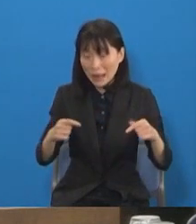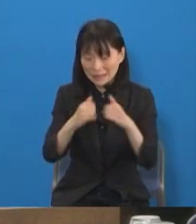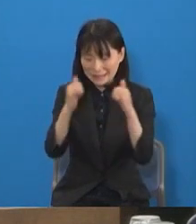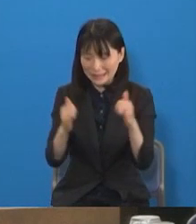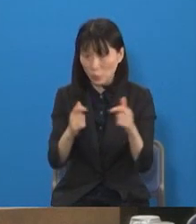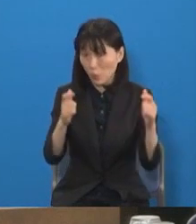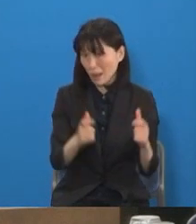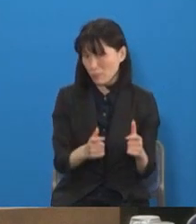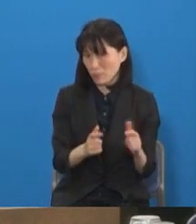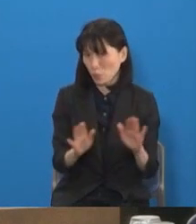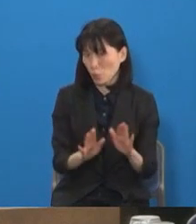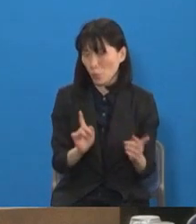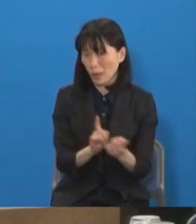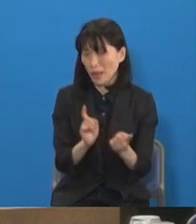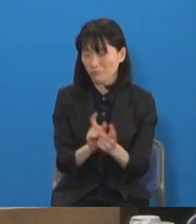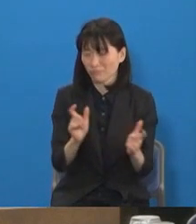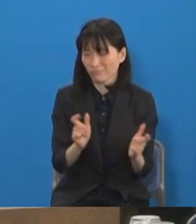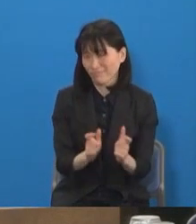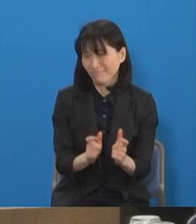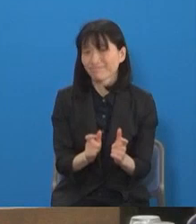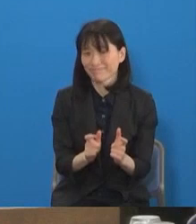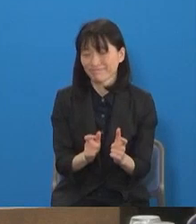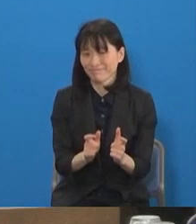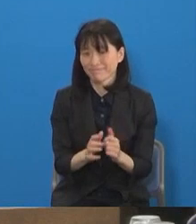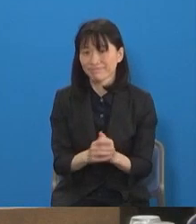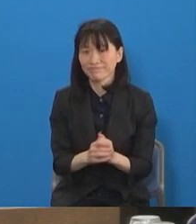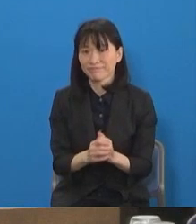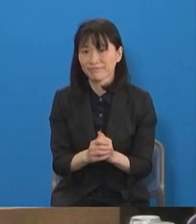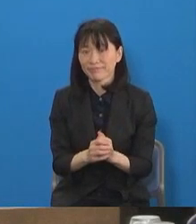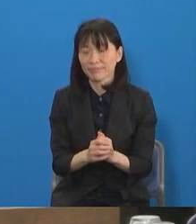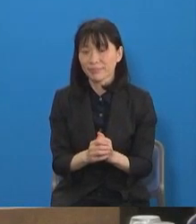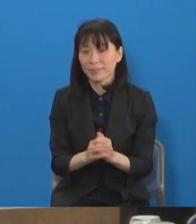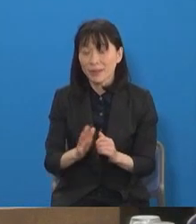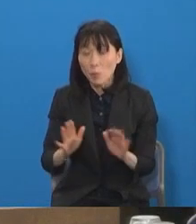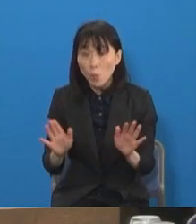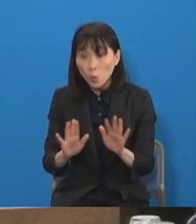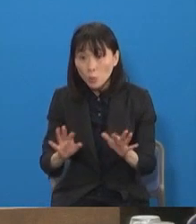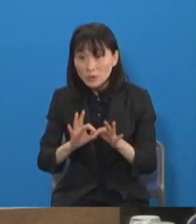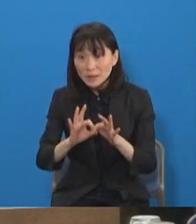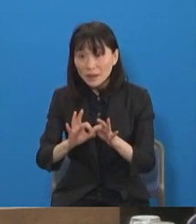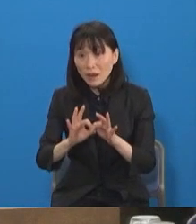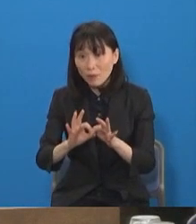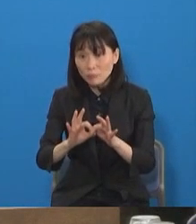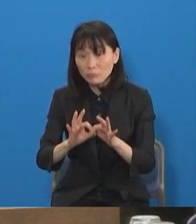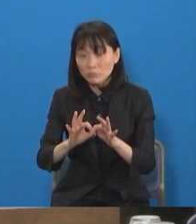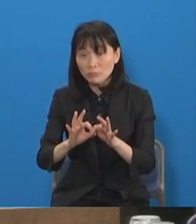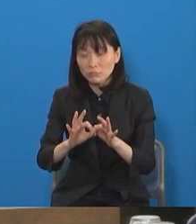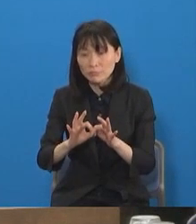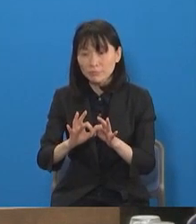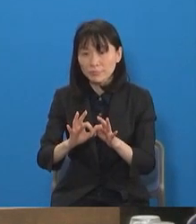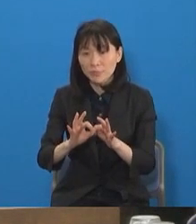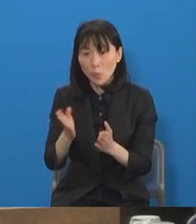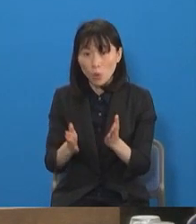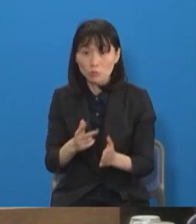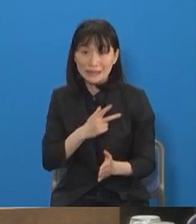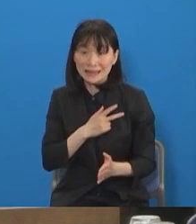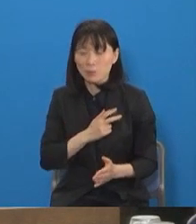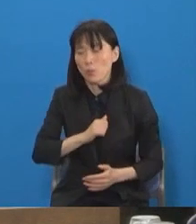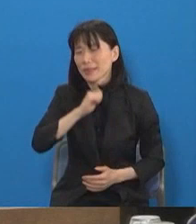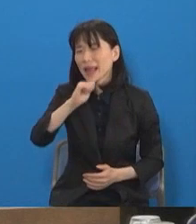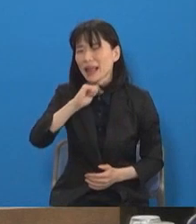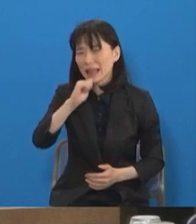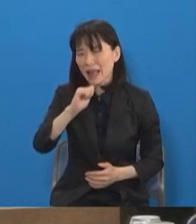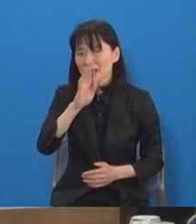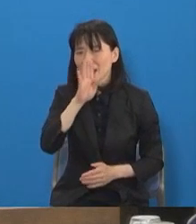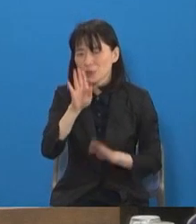少、少子高齢化の問題を抱える一方、子どもたちに関わる側である保育士不足という現